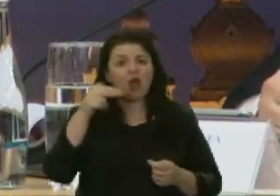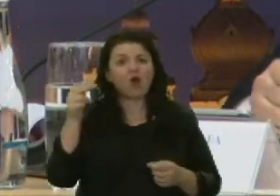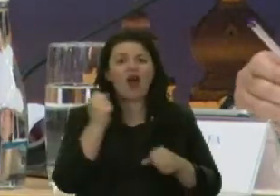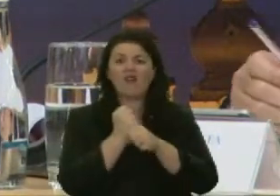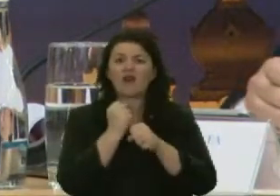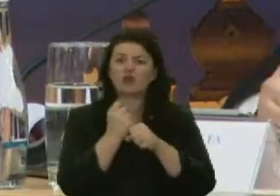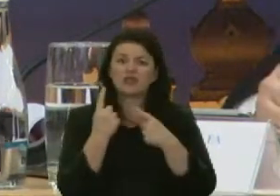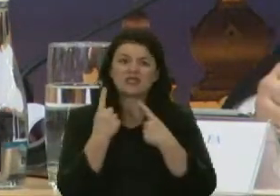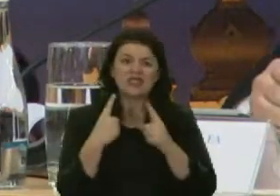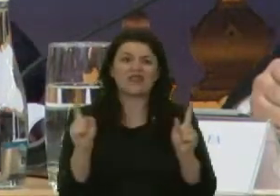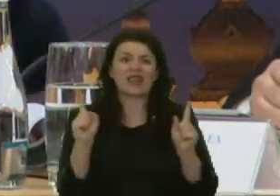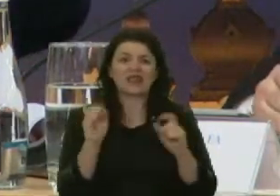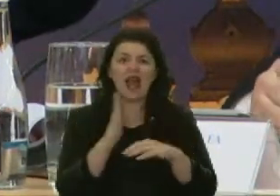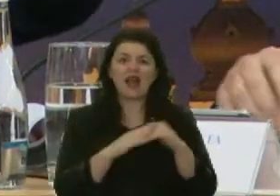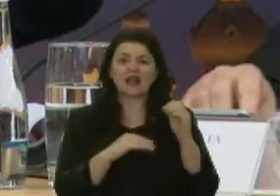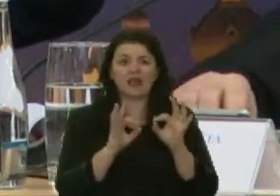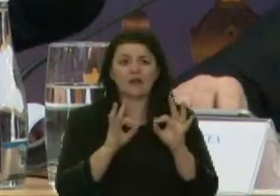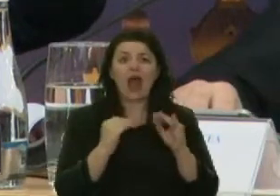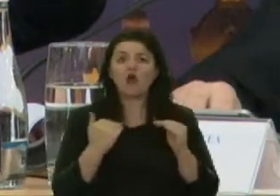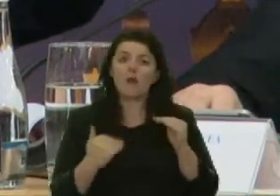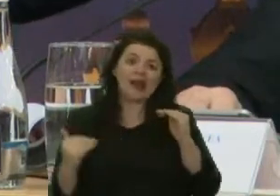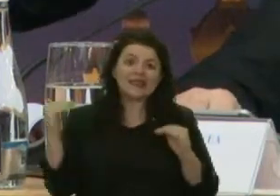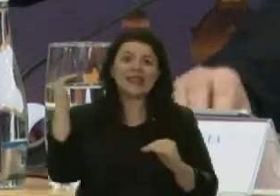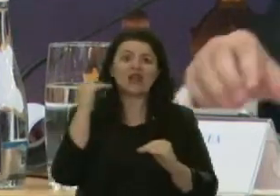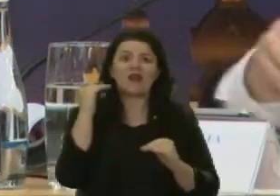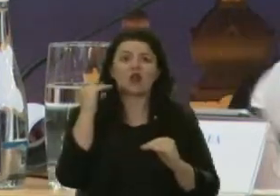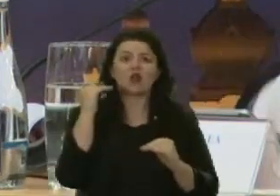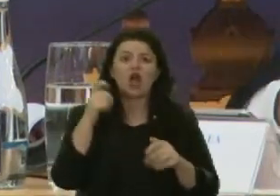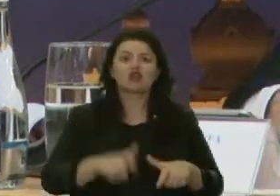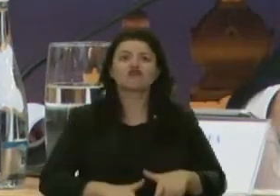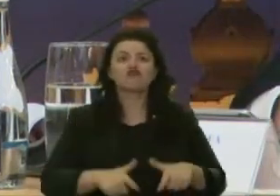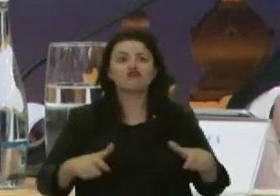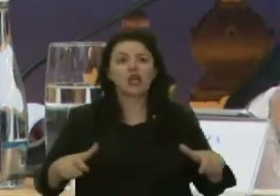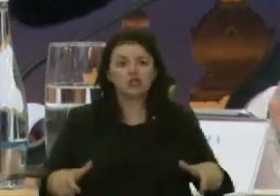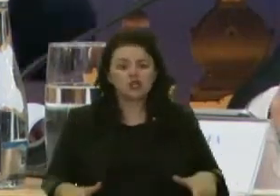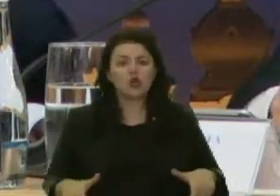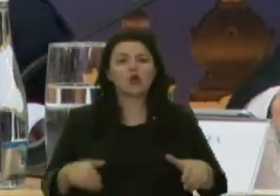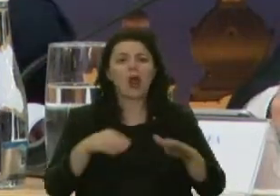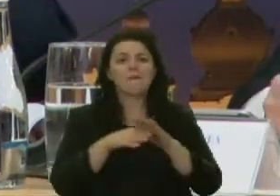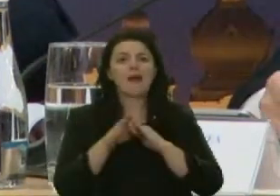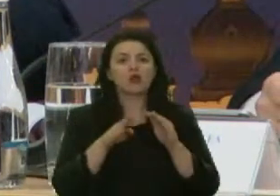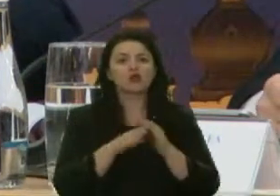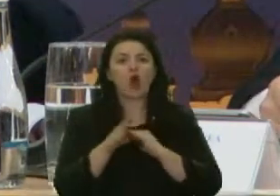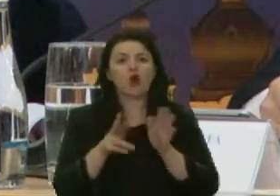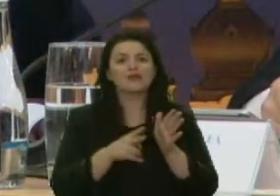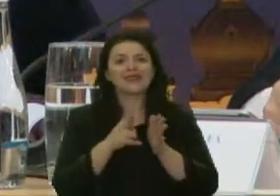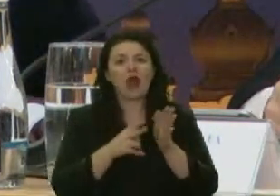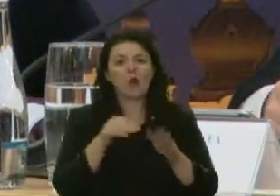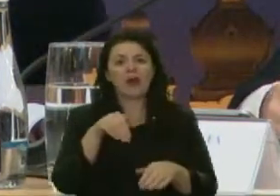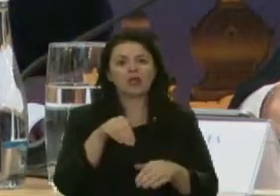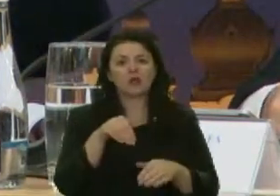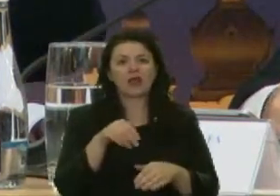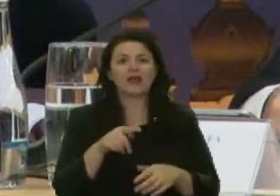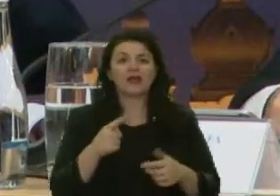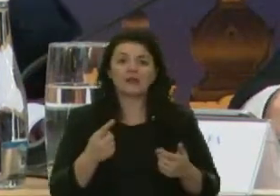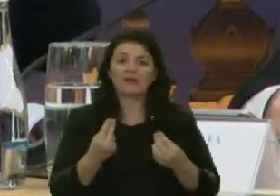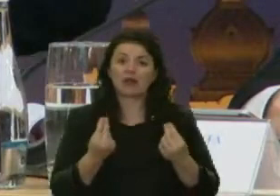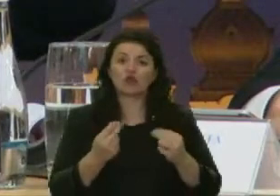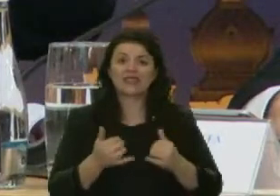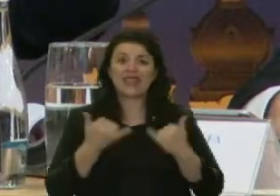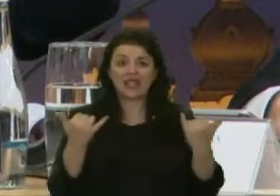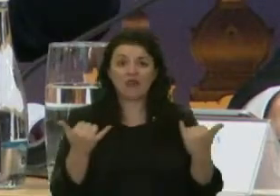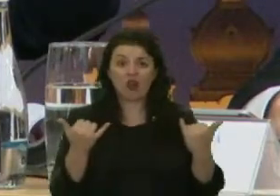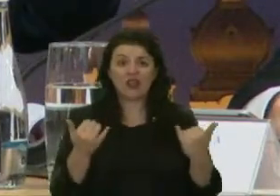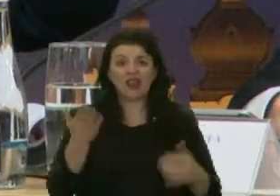diferența în materie de calitate acum trecem la nivelul următor centură Metro tren Metropolitan pentru a arde etapele acestea de dezvoltare pe care